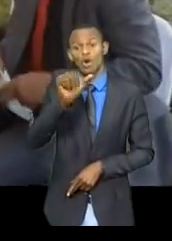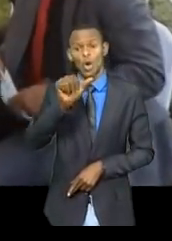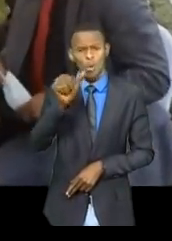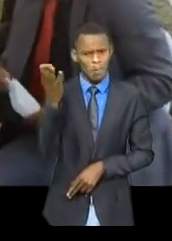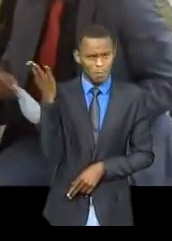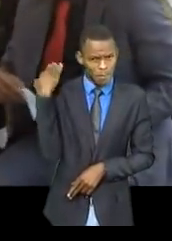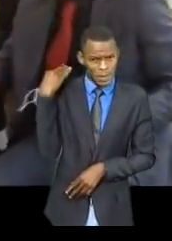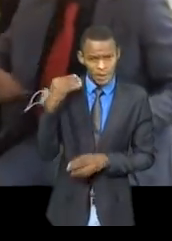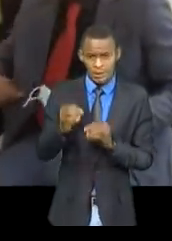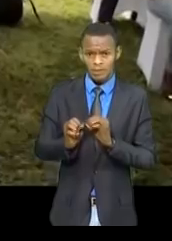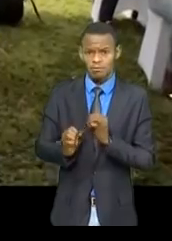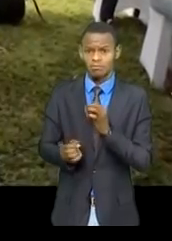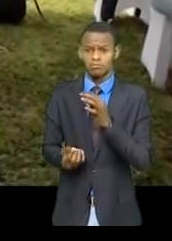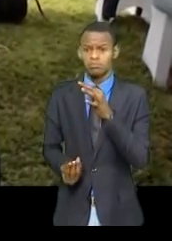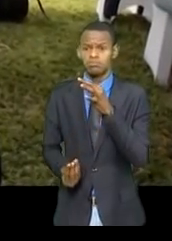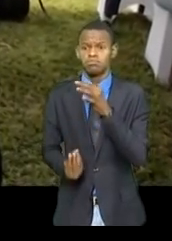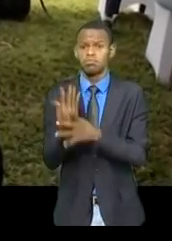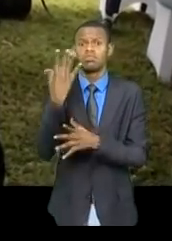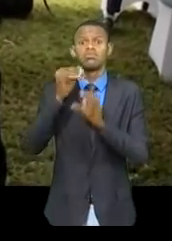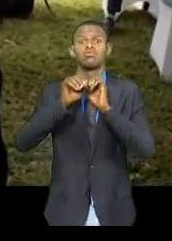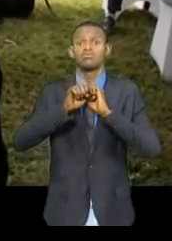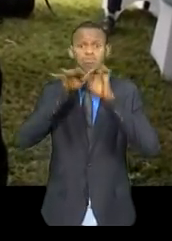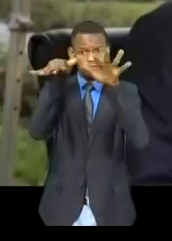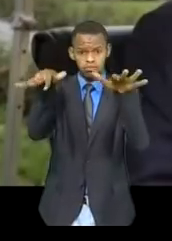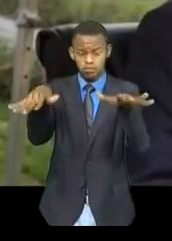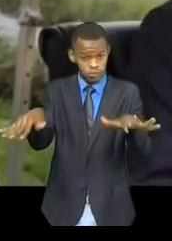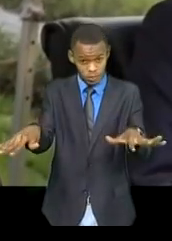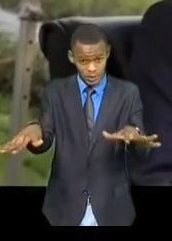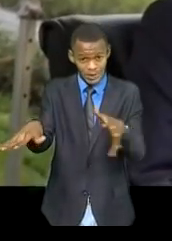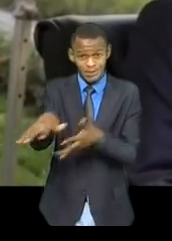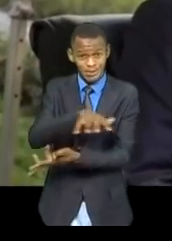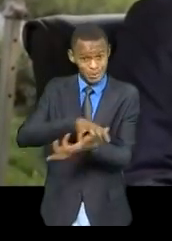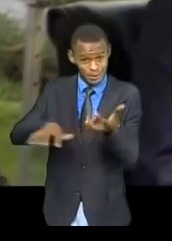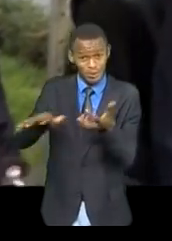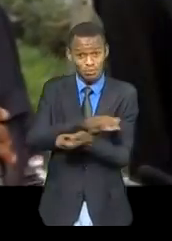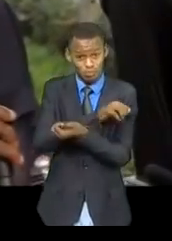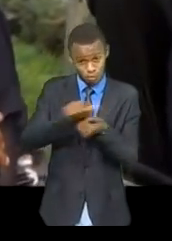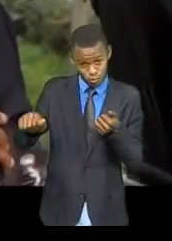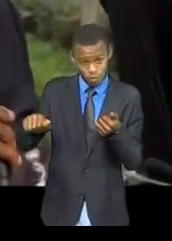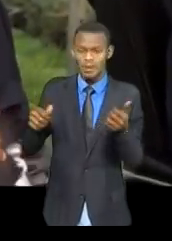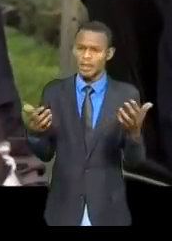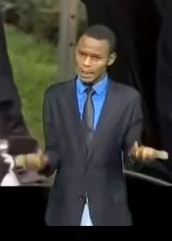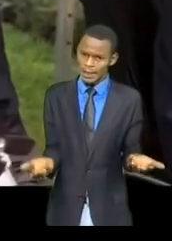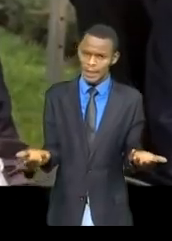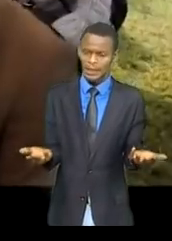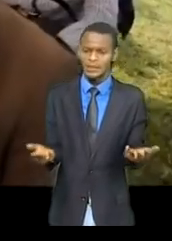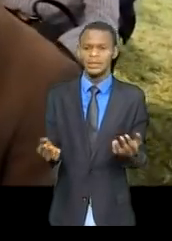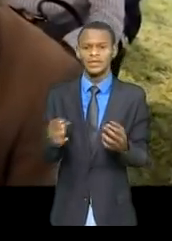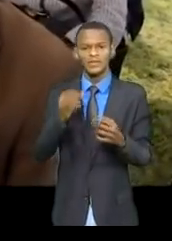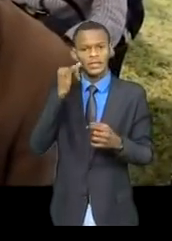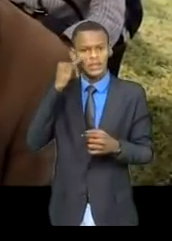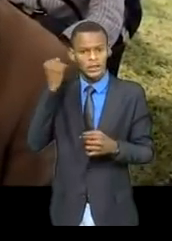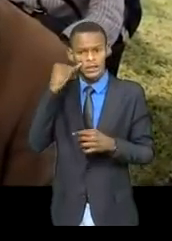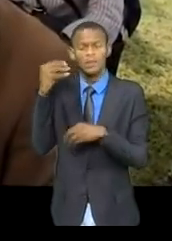c'est l'essentiel de cette cérémonie au ministère des Affaires sociales, Action humanitaire et Solidarité nationale. Matériel